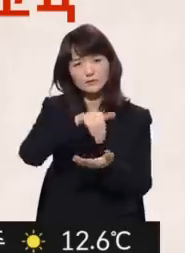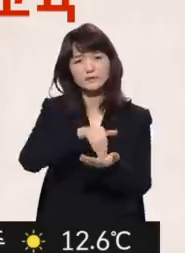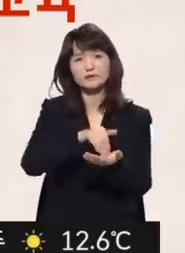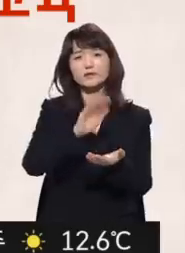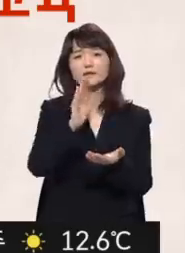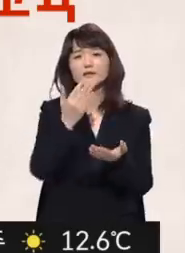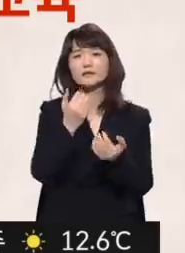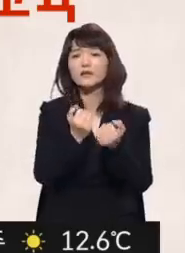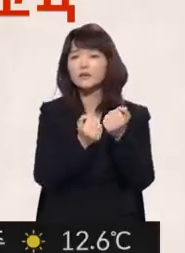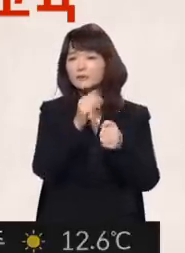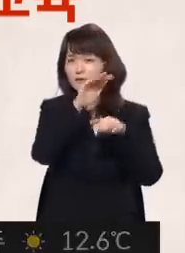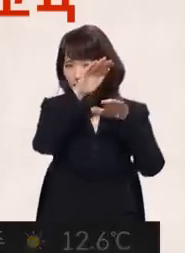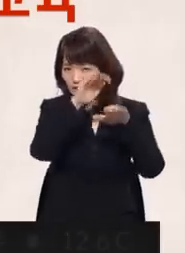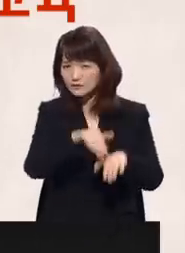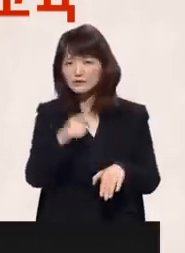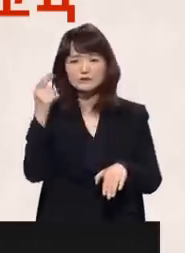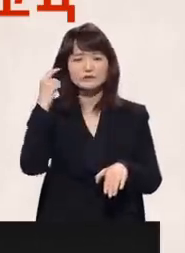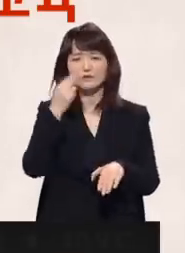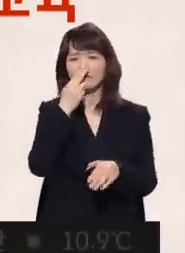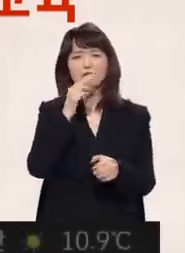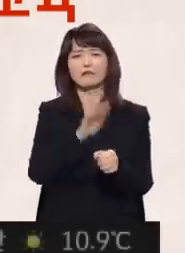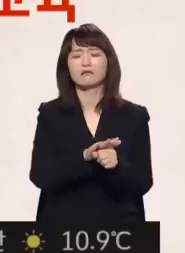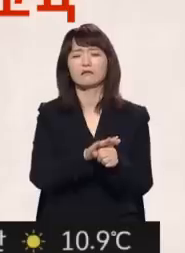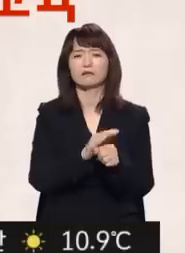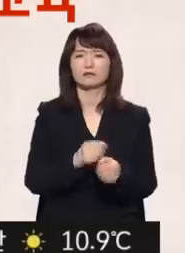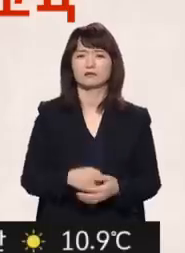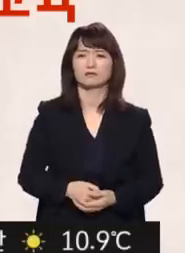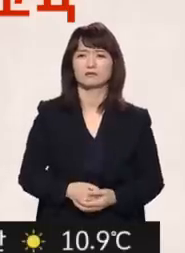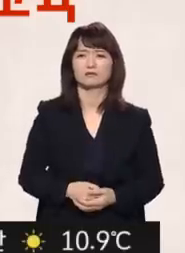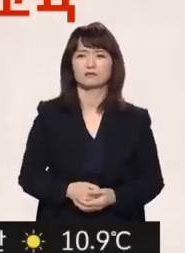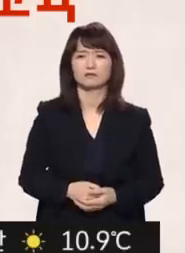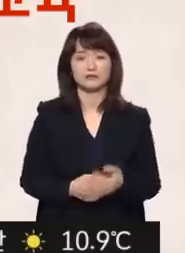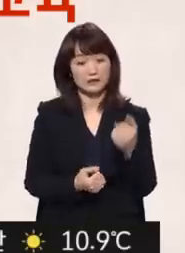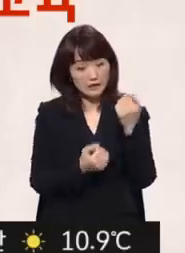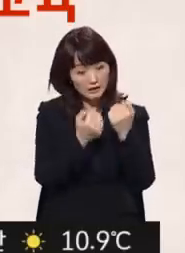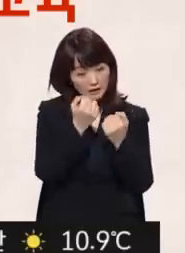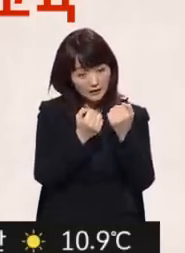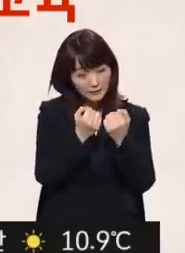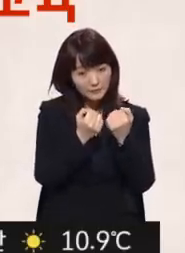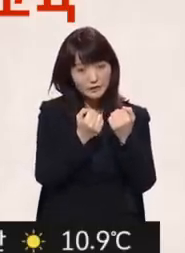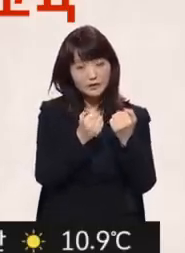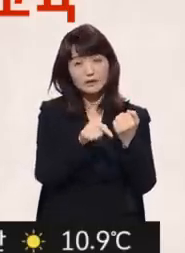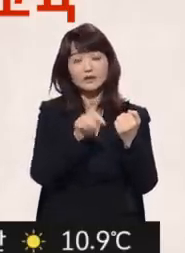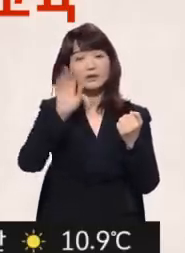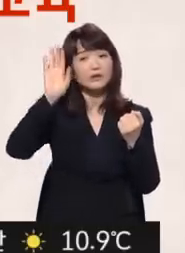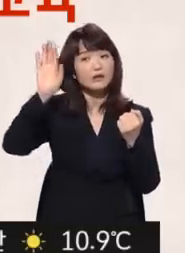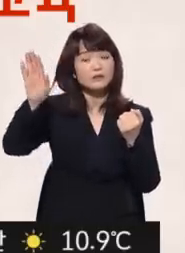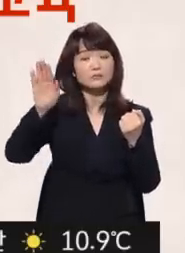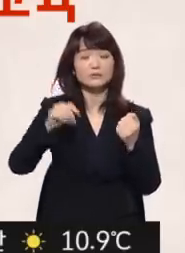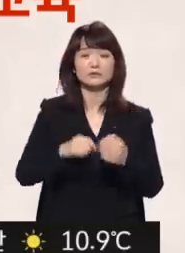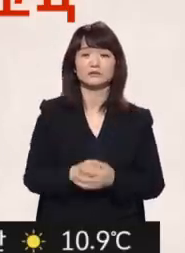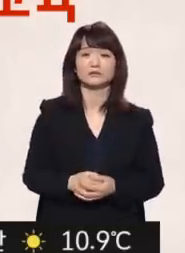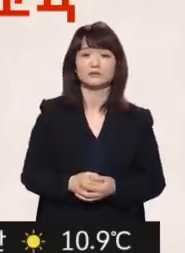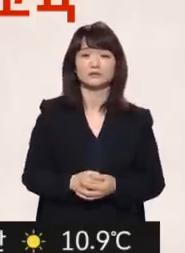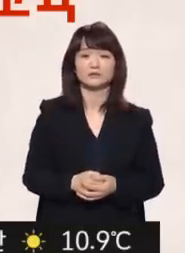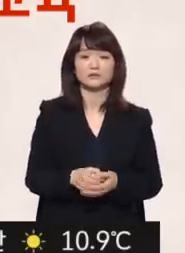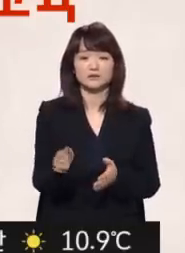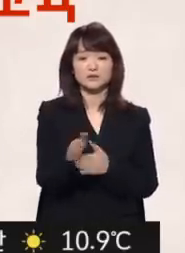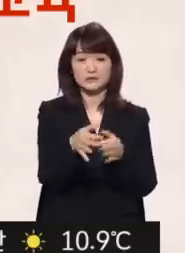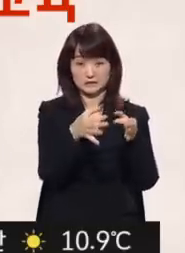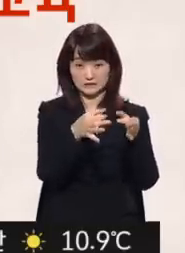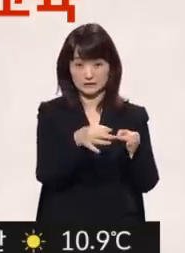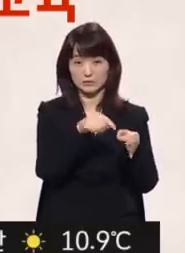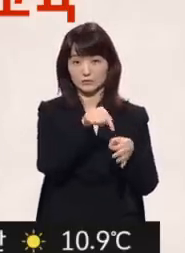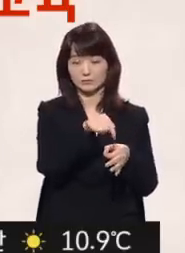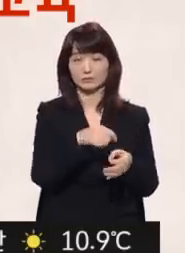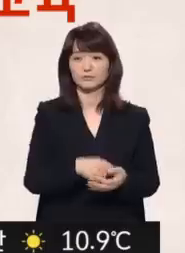해명 내용은 너무나 들어도 참 어이가 없습니다 어떻든간에 해명을 했다 치다 치더라도 앞으로는이 아마이 신협에서 뭐라고 했냐면